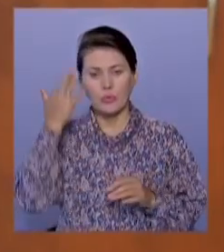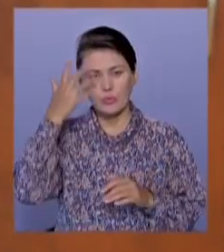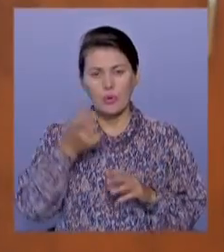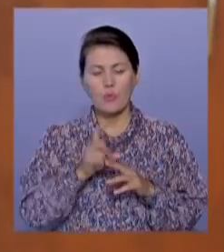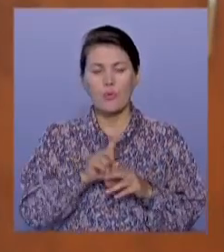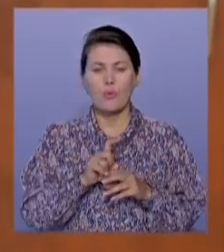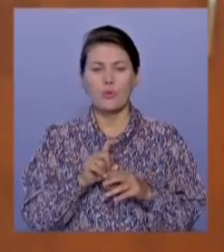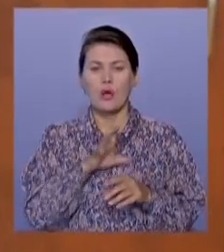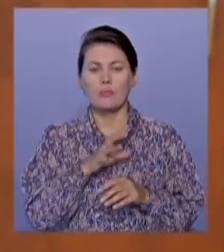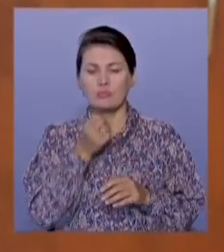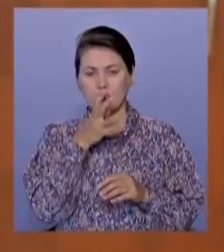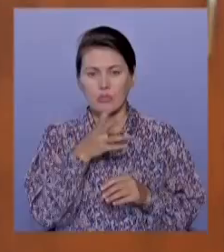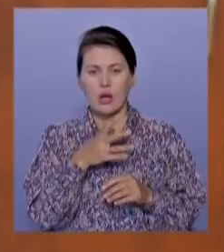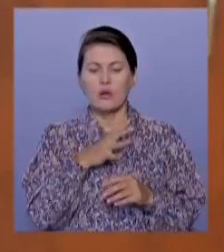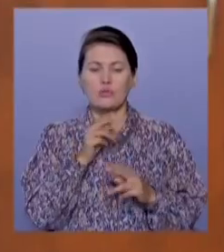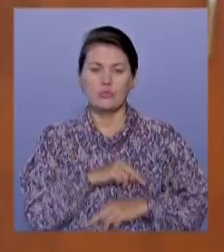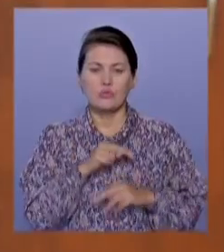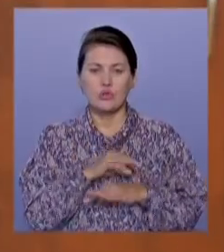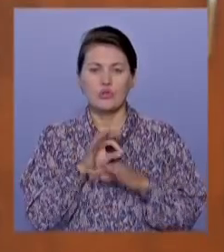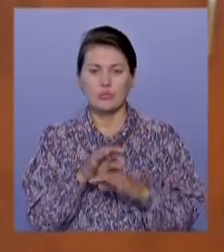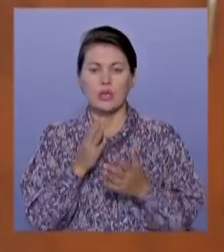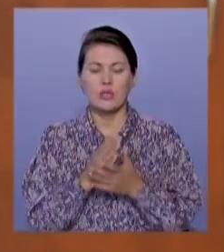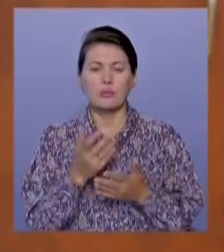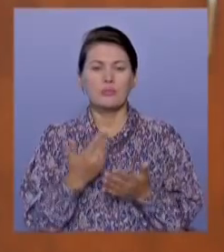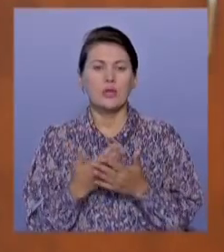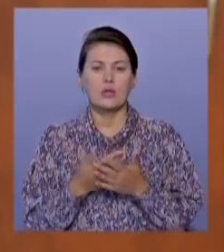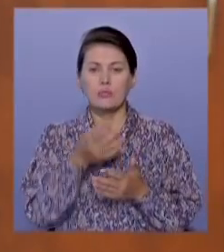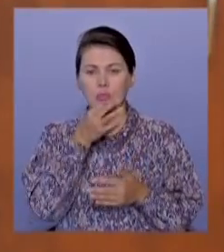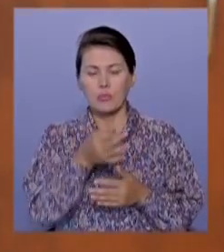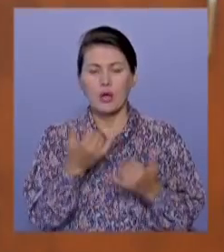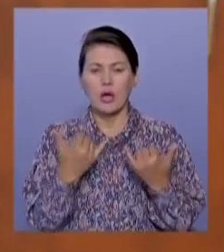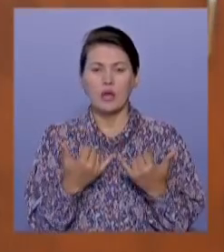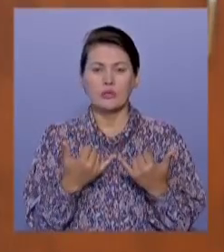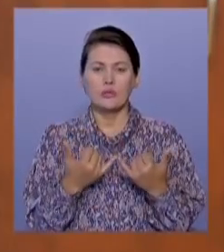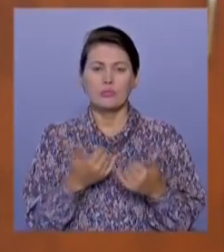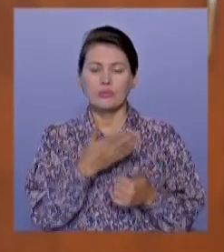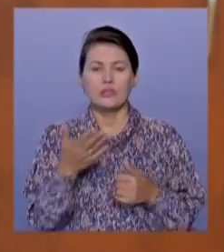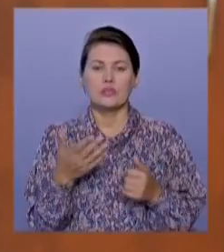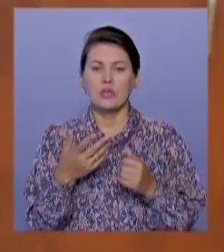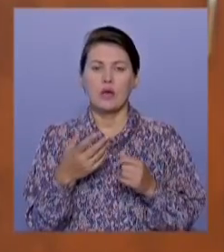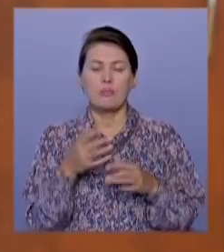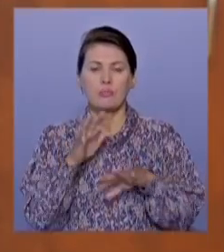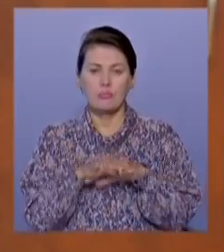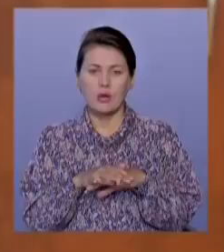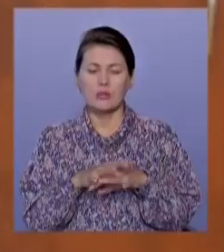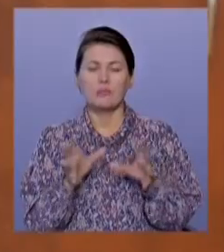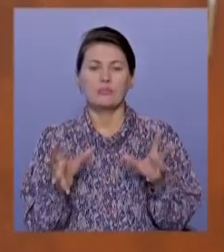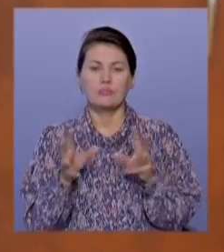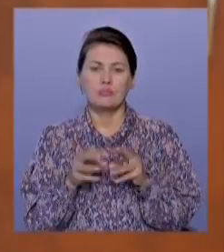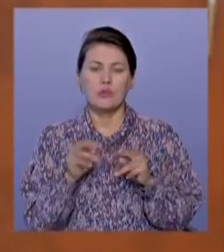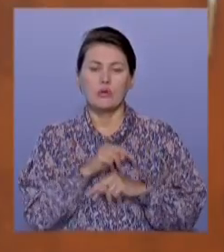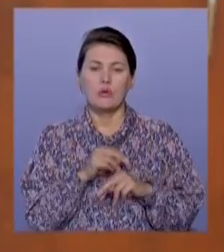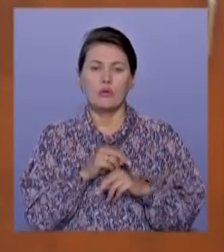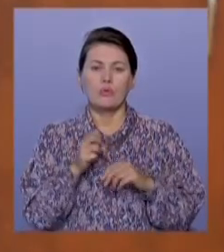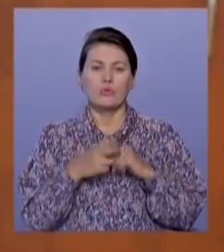өте жақсы қарқынды жұмыс жүріп жатыр. Ол мысал ретінде айтатын болсақ, қазір біздің серіктес банктерімізге қазірдің